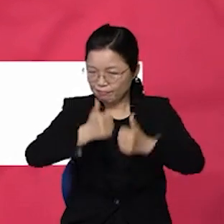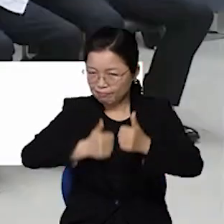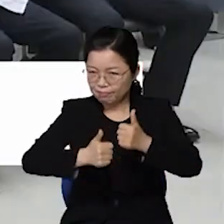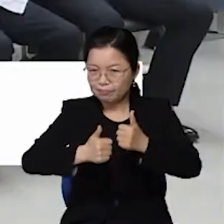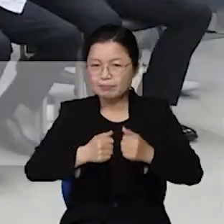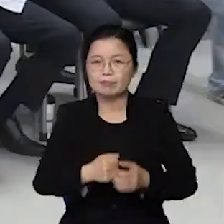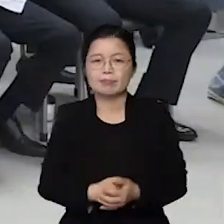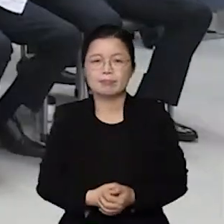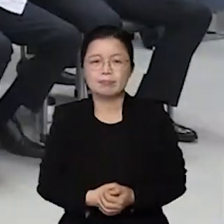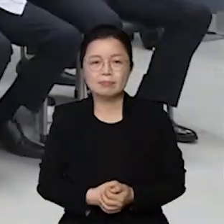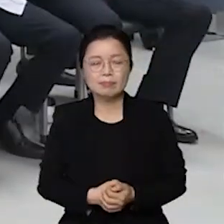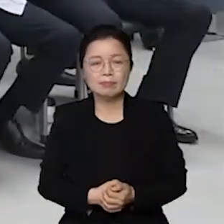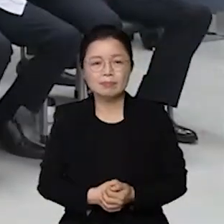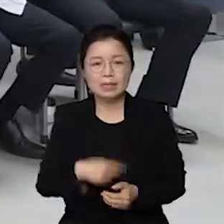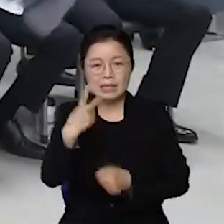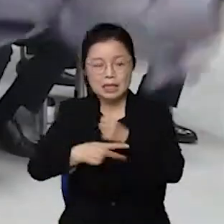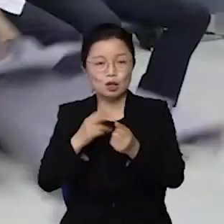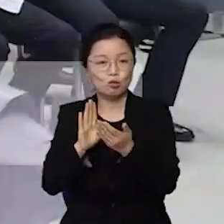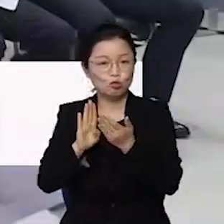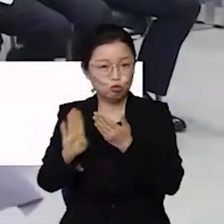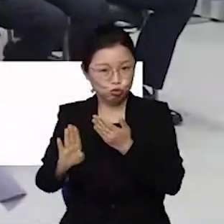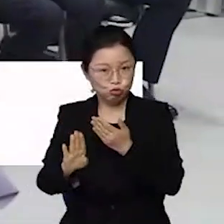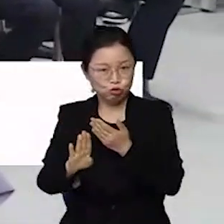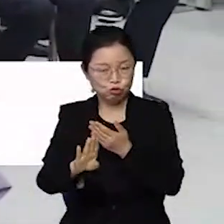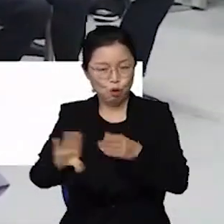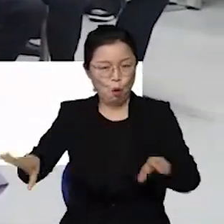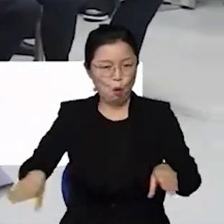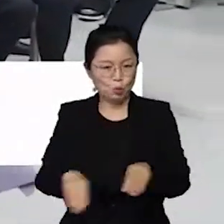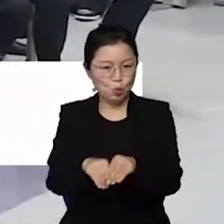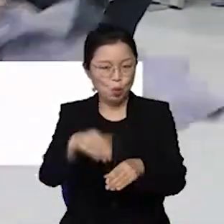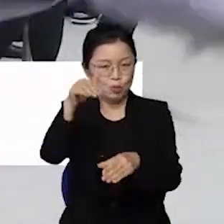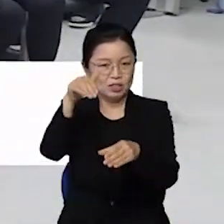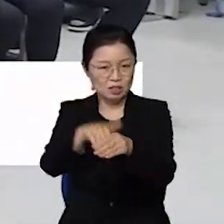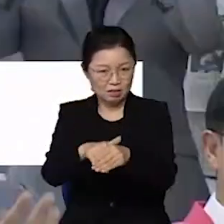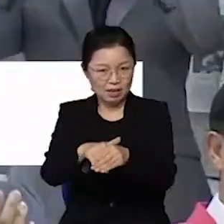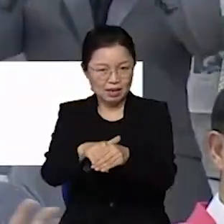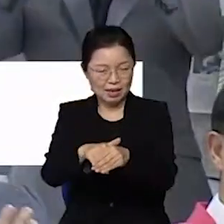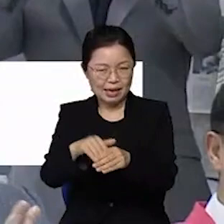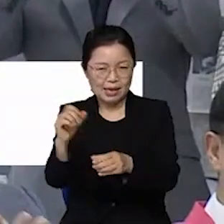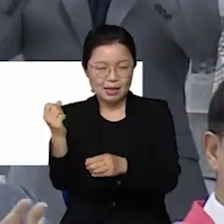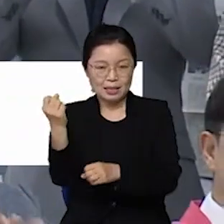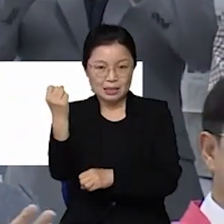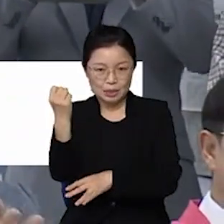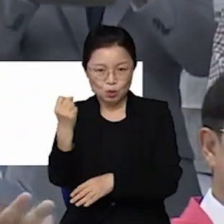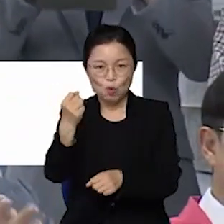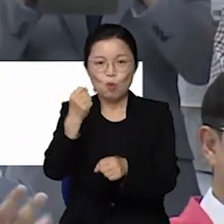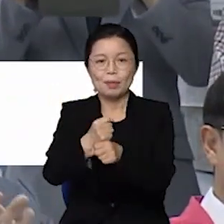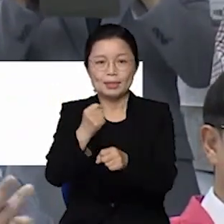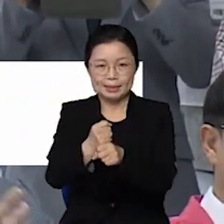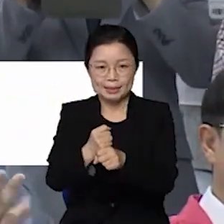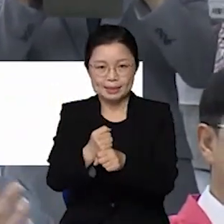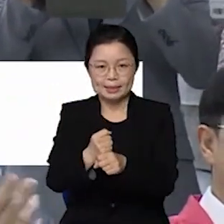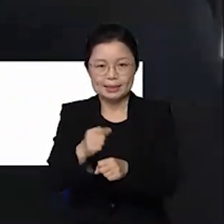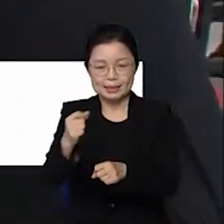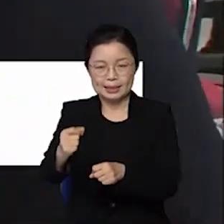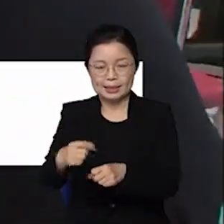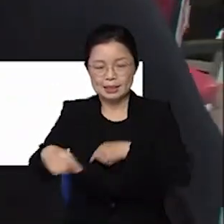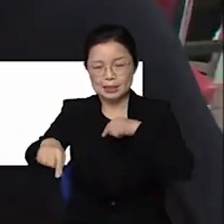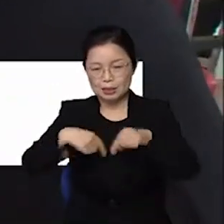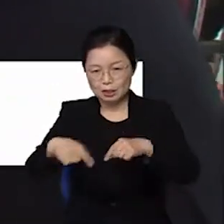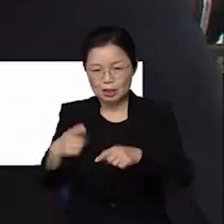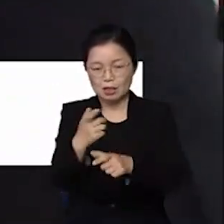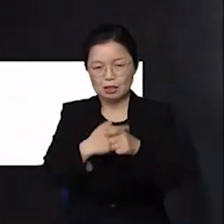됐습니다. 2년 뒤 총선을 앞두고 호남 진출의 교두보를 확보한 국민의힘의 서진 정책은